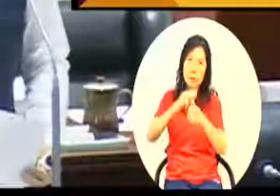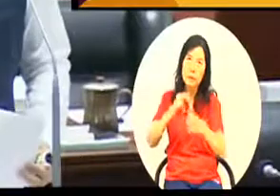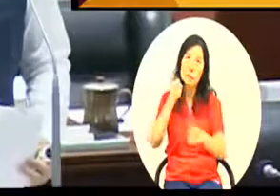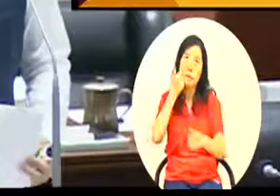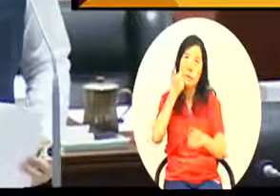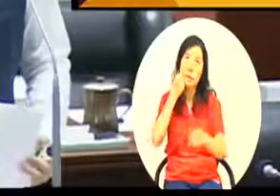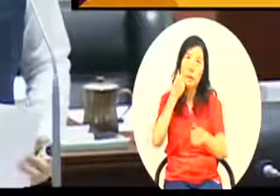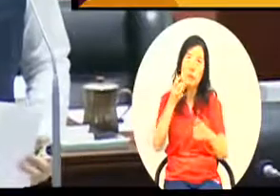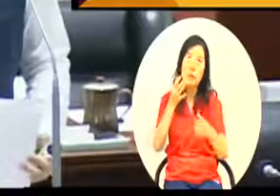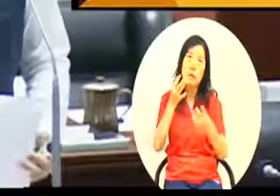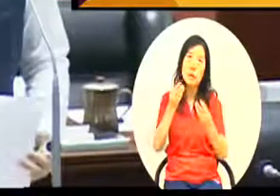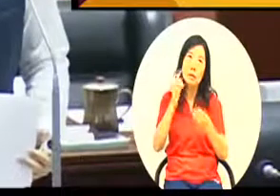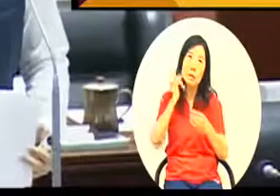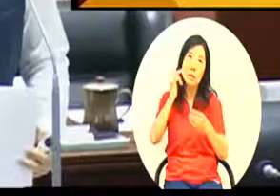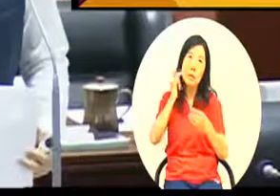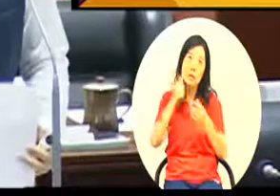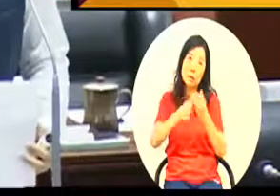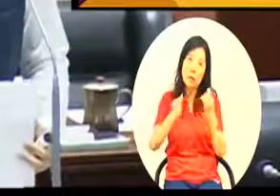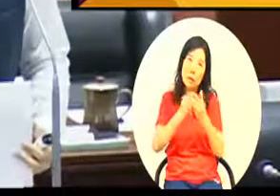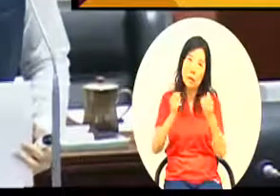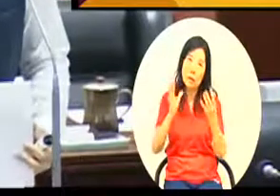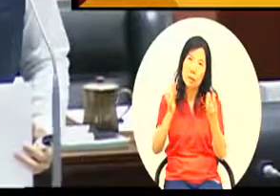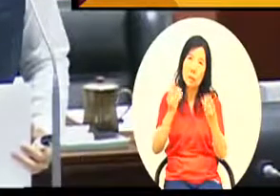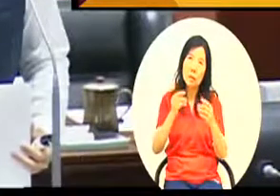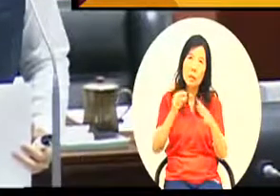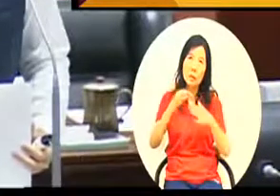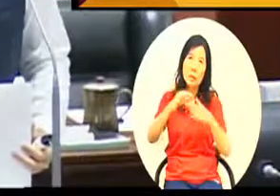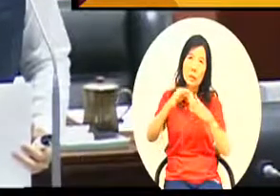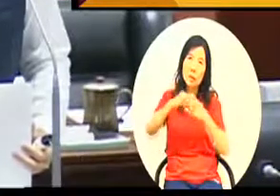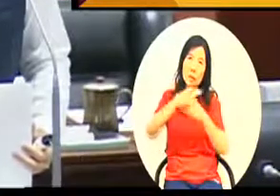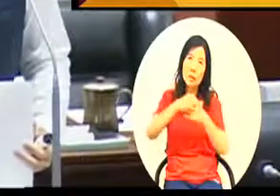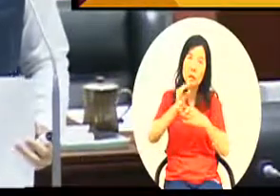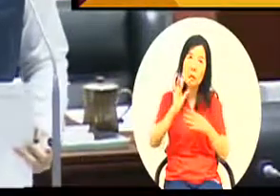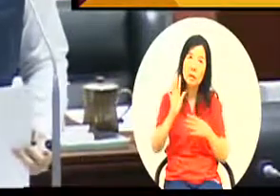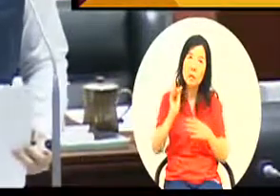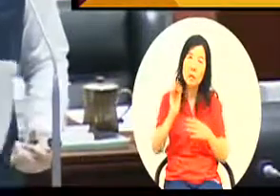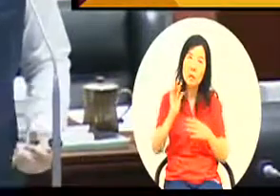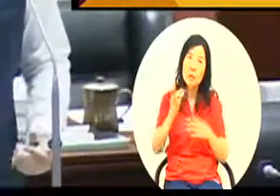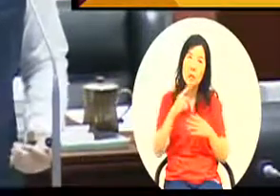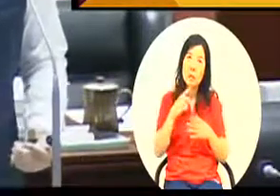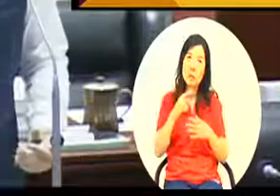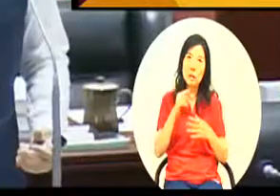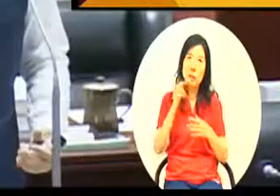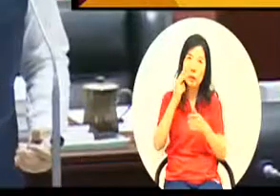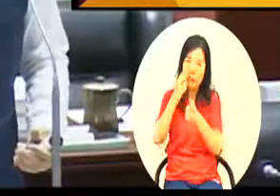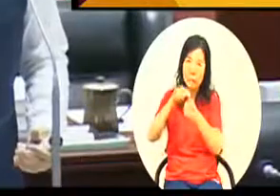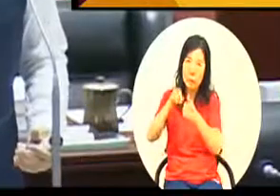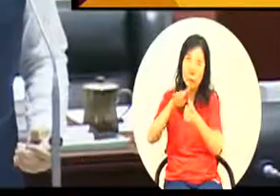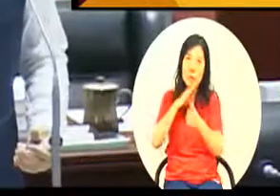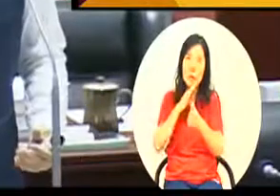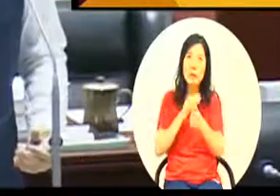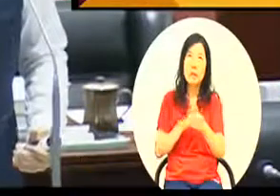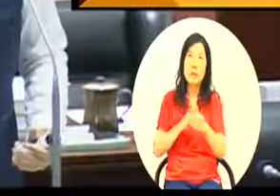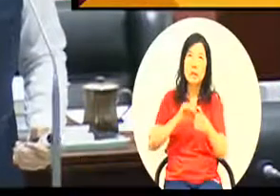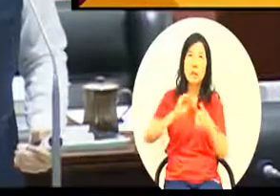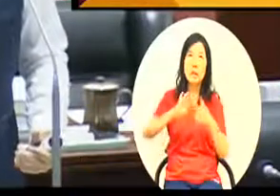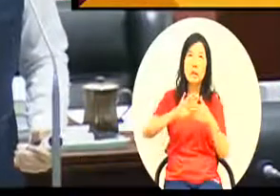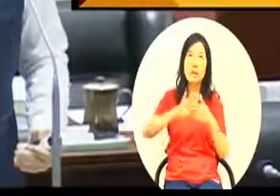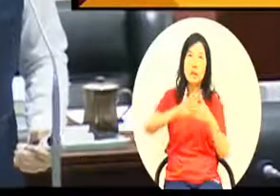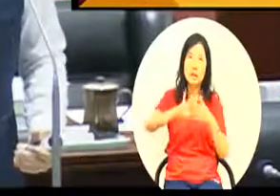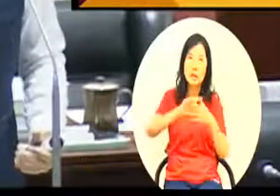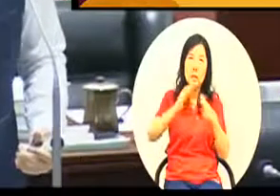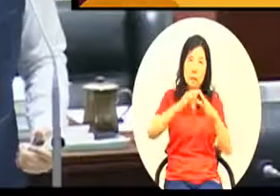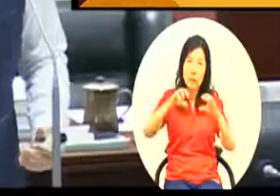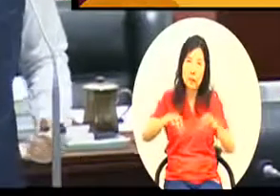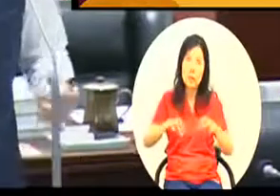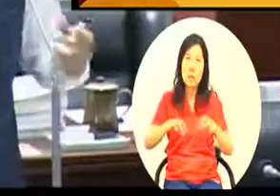他没有父母，他没有小孩，他没有老婆，没有家人嘛？我觉得被害人是外面邻居朋友